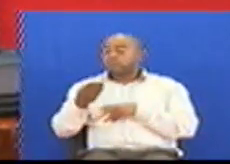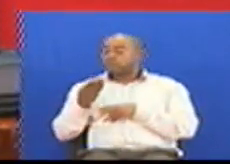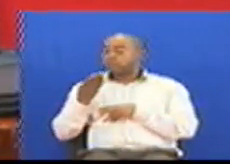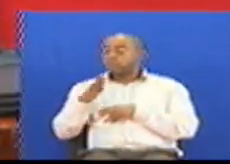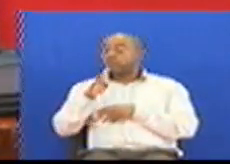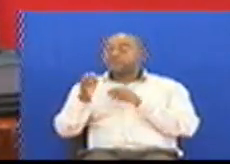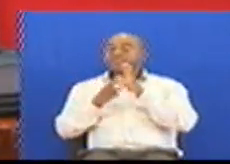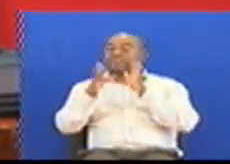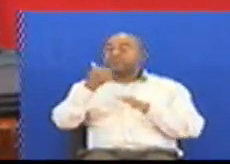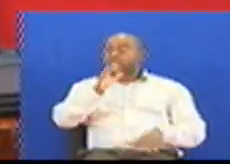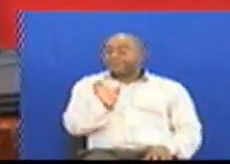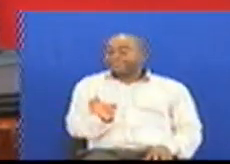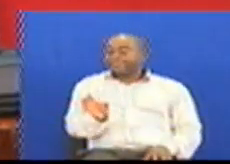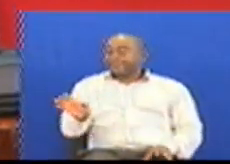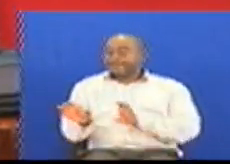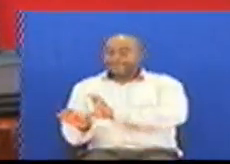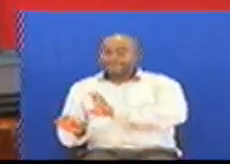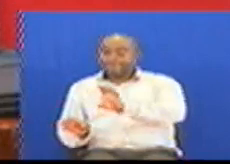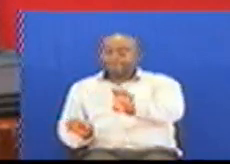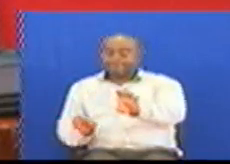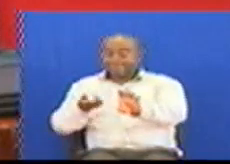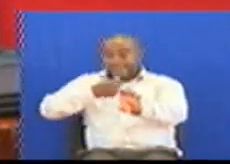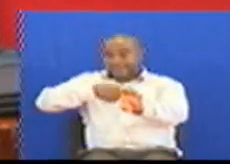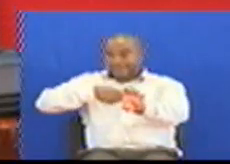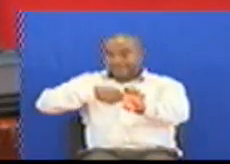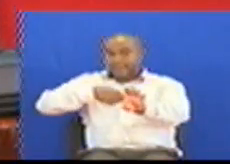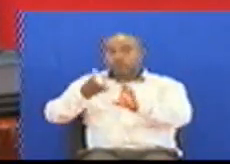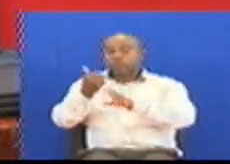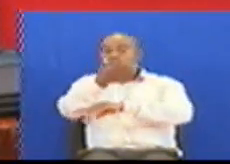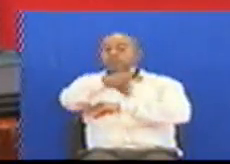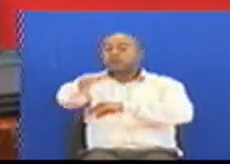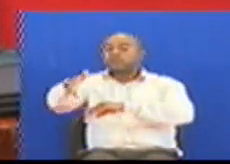80 kwa ajili ya kutupatia maji. Kwa hiyo tulimwambia kwamba kwa haya